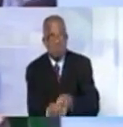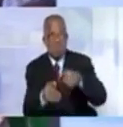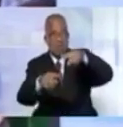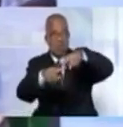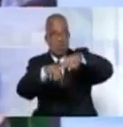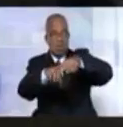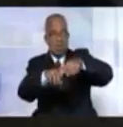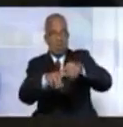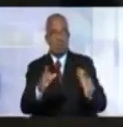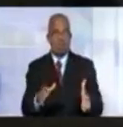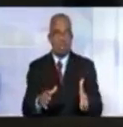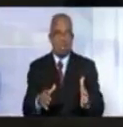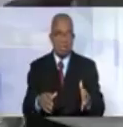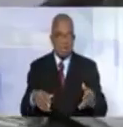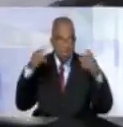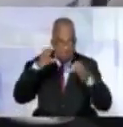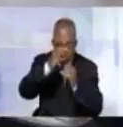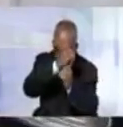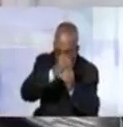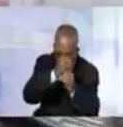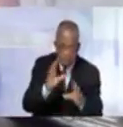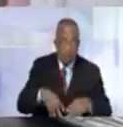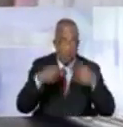consultation la mer